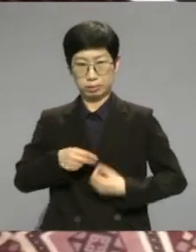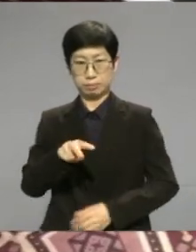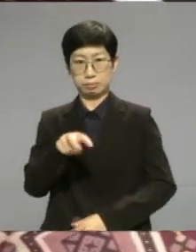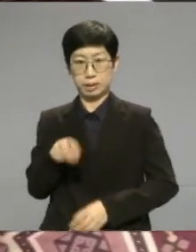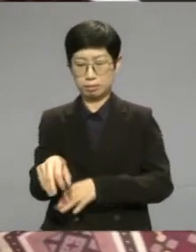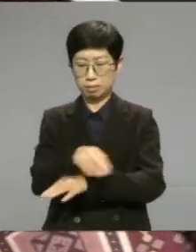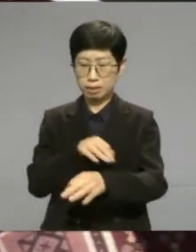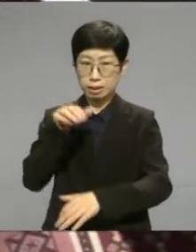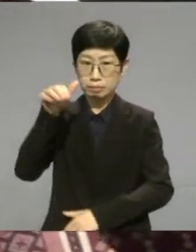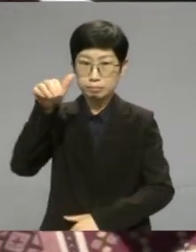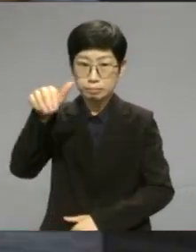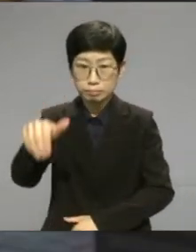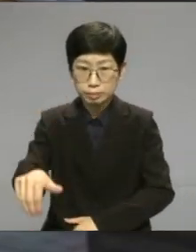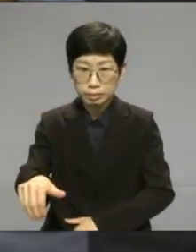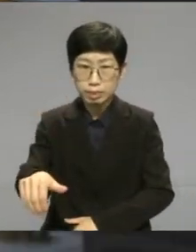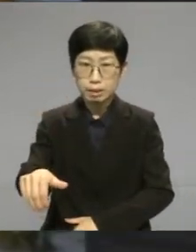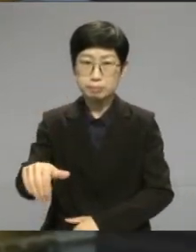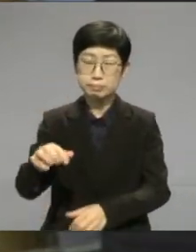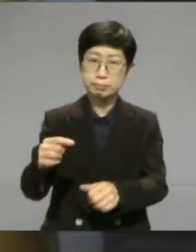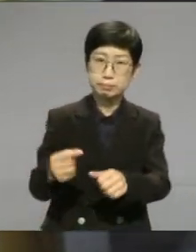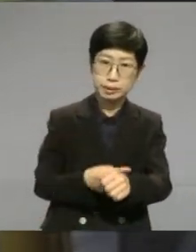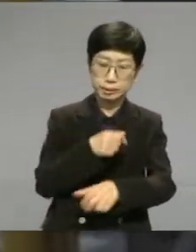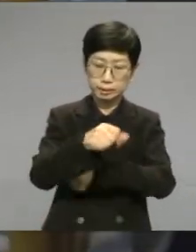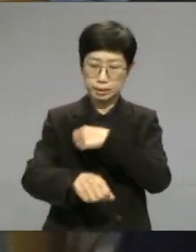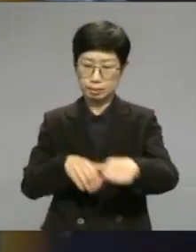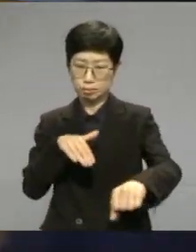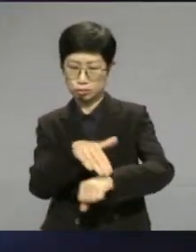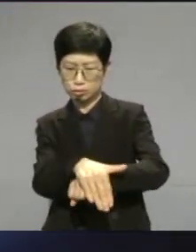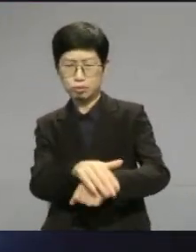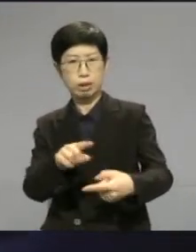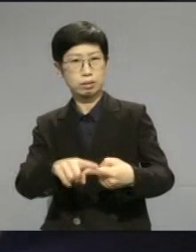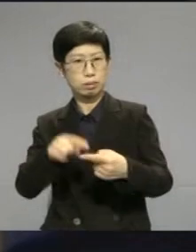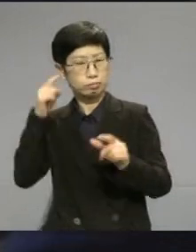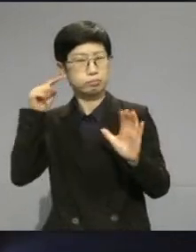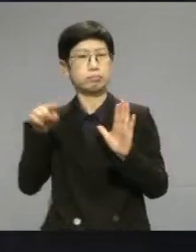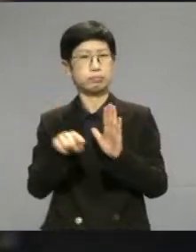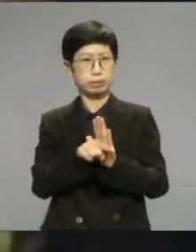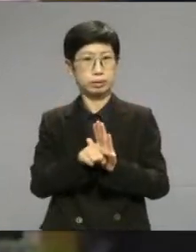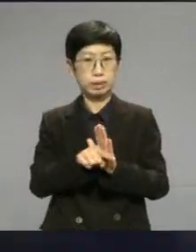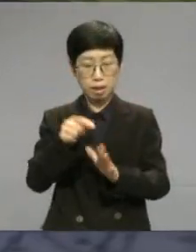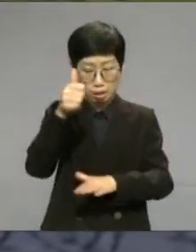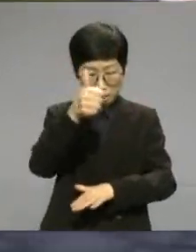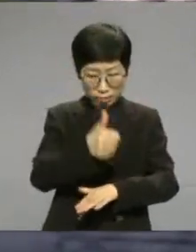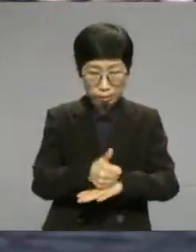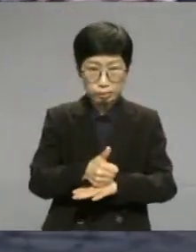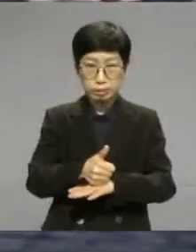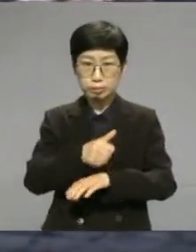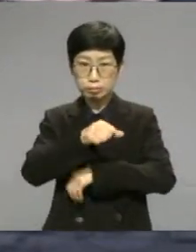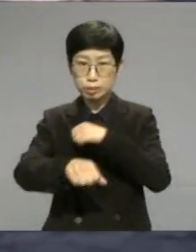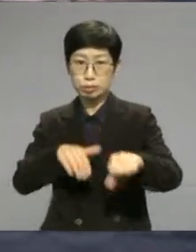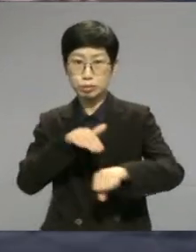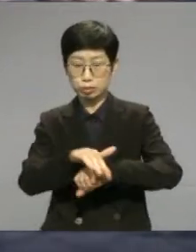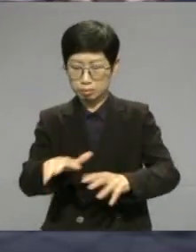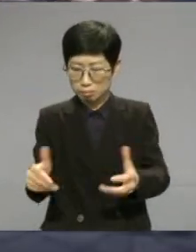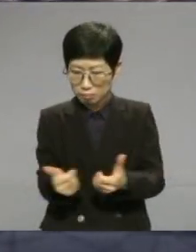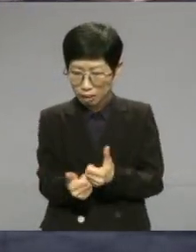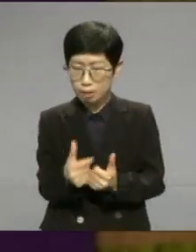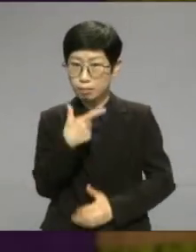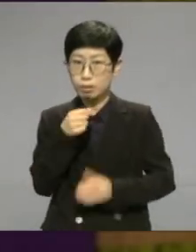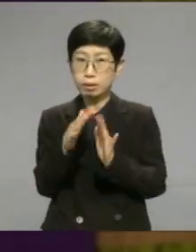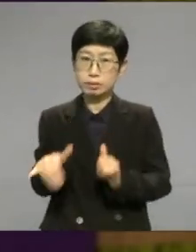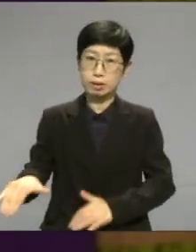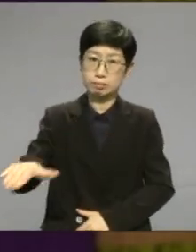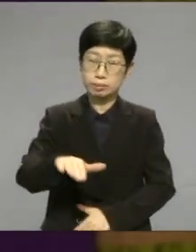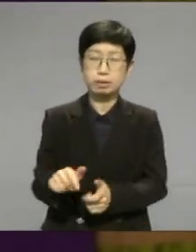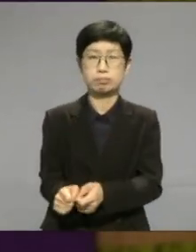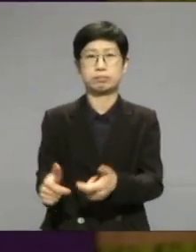부진은 자유민주주의에 대한 회의감으로 이어졌고, 급기야 비민주적 정치를 선호하는 시민만 늘어나고 있습니다. This is the